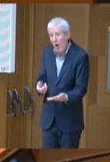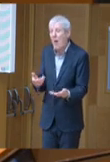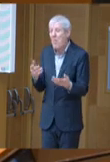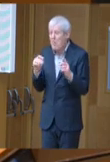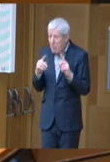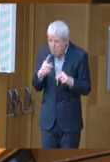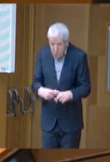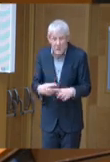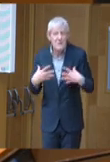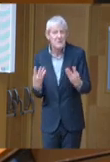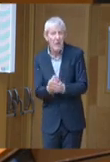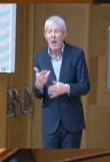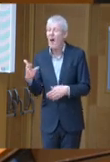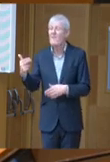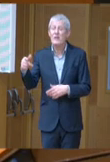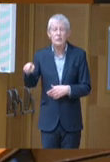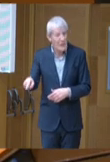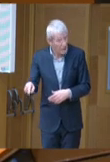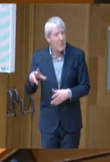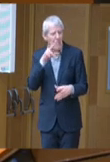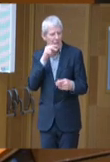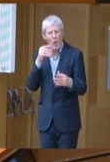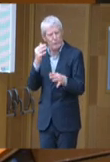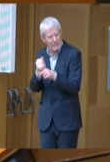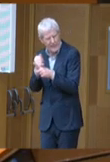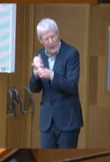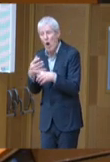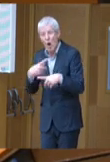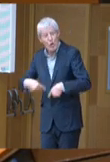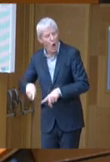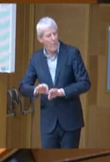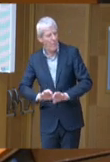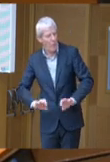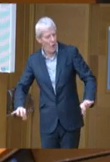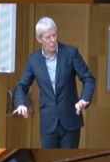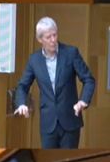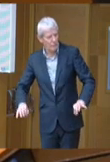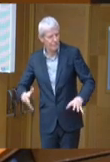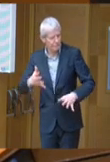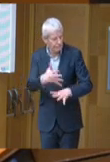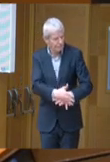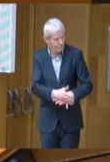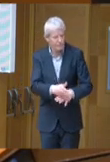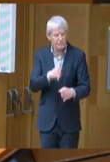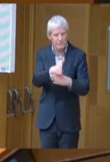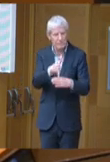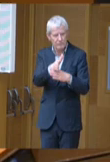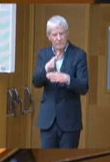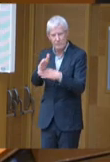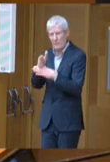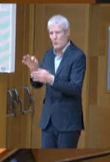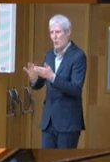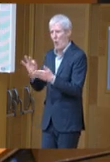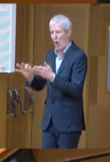con la FISH ne parleremo più nel dettaglio, noi saremo pronti a entrare nelle scuole